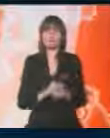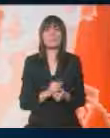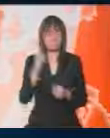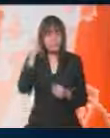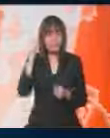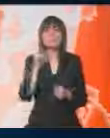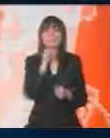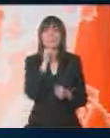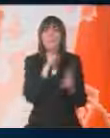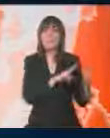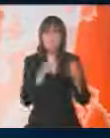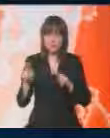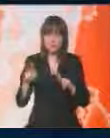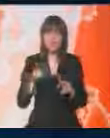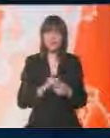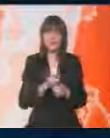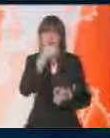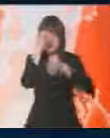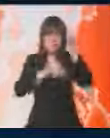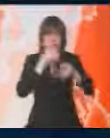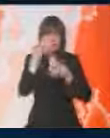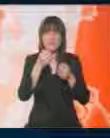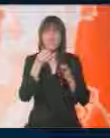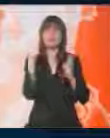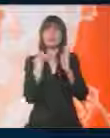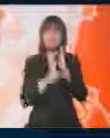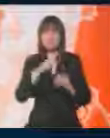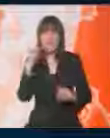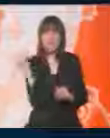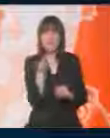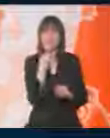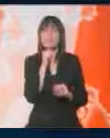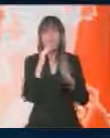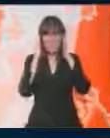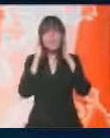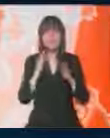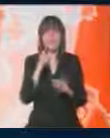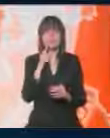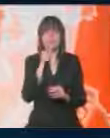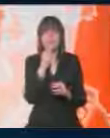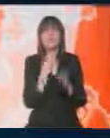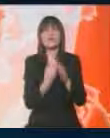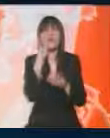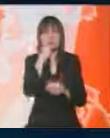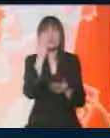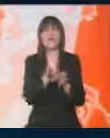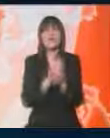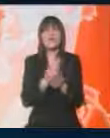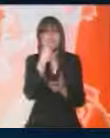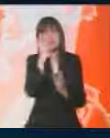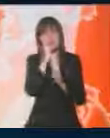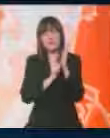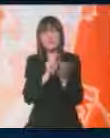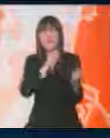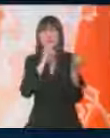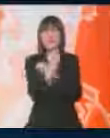Znači i sudskim istragama, tužbama, gonjenjima i vjerojatno je da će ishod toga i biti u dogodno vreme